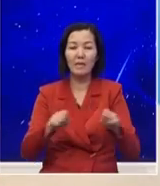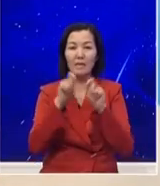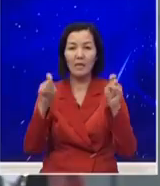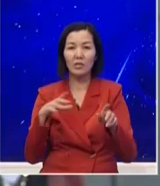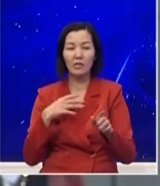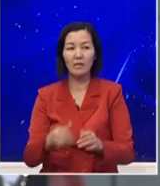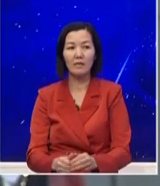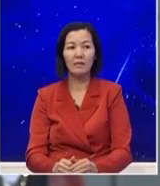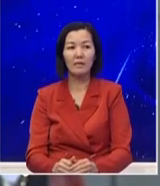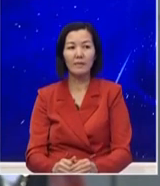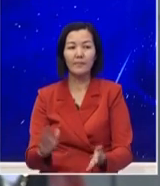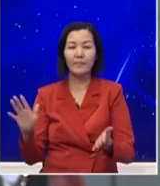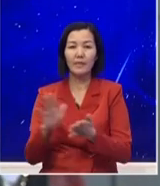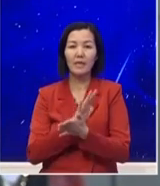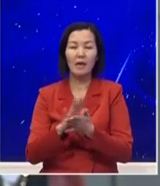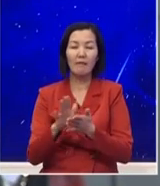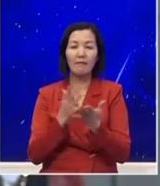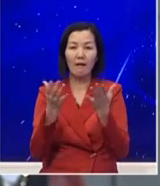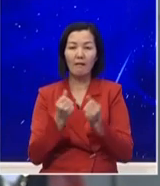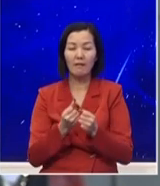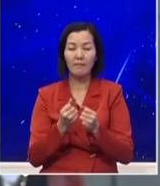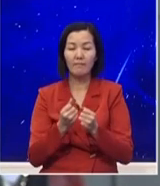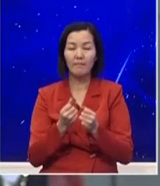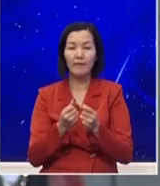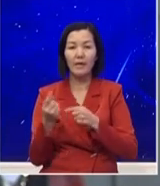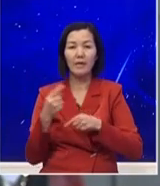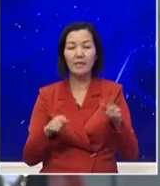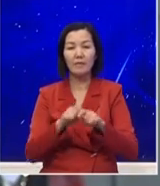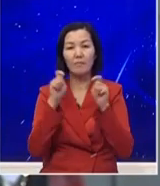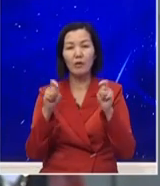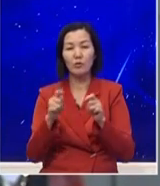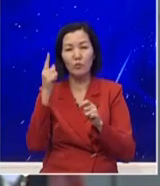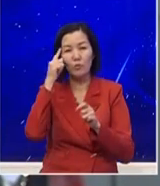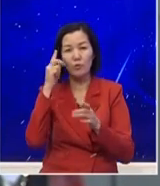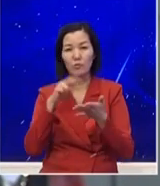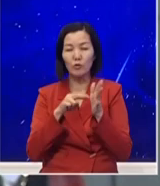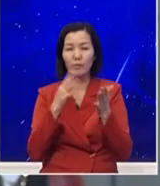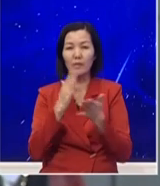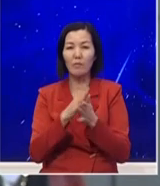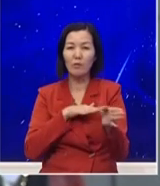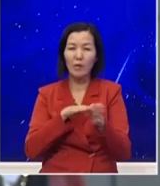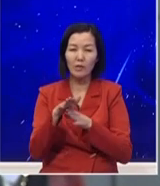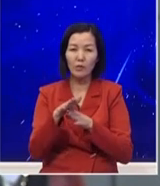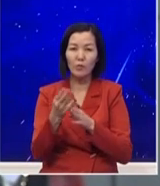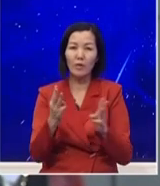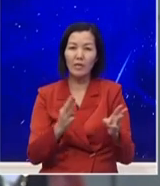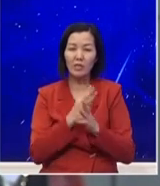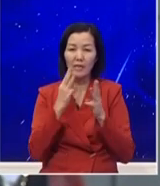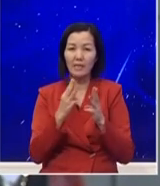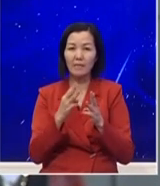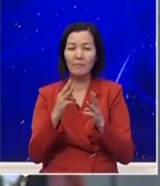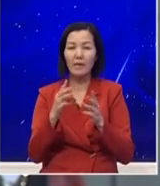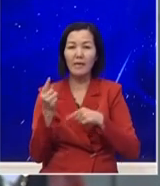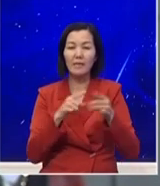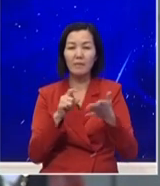ашты. Грант я получила 555-600. Кәсіп ашу бұрыннан ойымда жүрді. Жүзеге асырсам деген ниетпен кәсіпкерлер палатасына